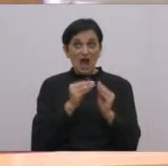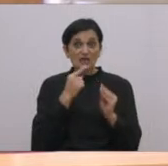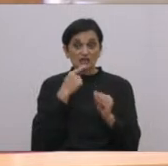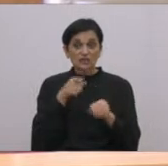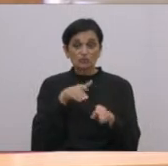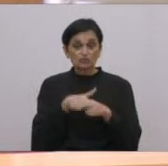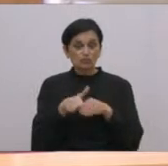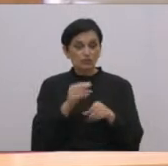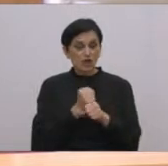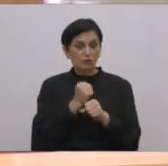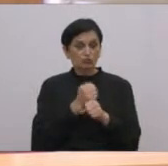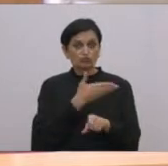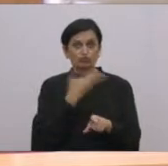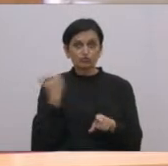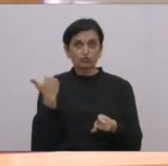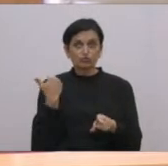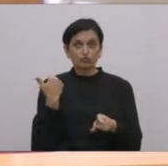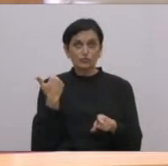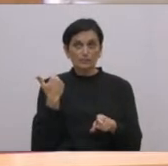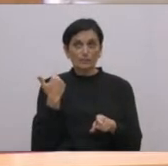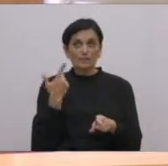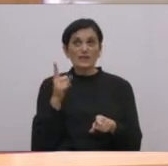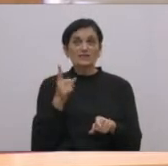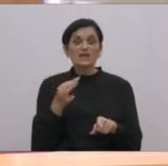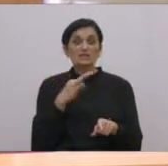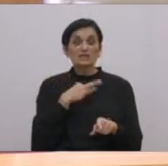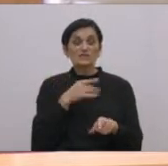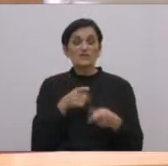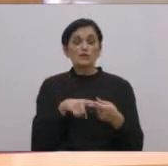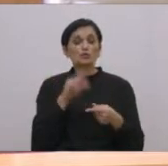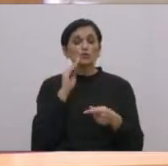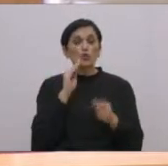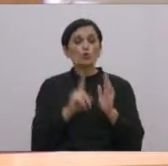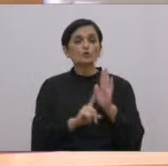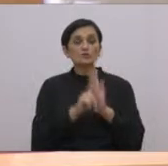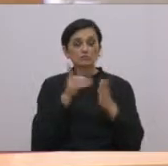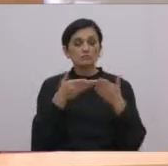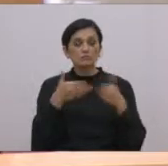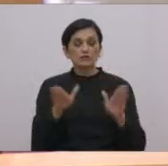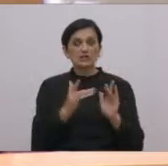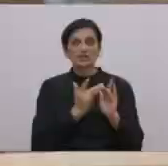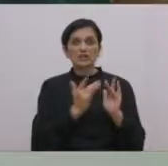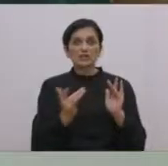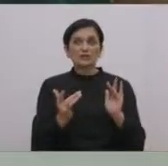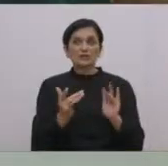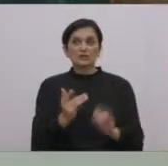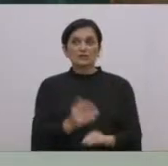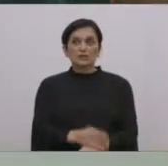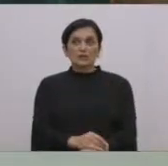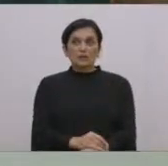სრულდება და არ არის გაკეთებული. და დას გვეთქვით ამასთან დაკავშირებით როდის გაიხსნება ეს ხიდი?